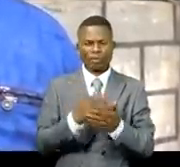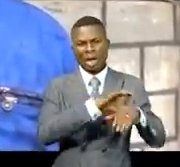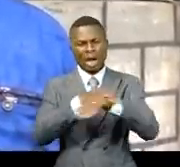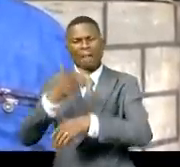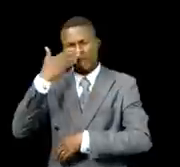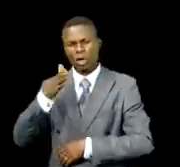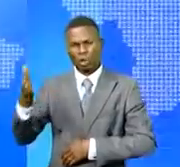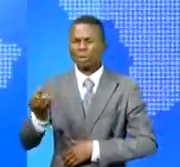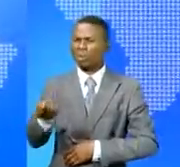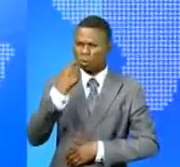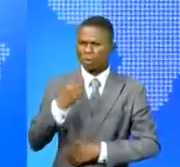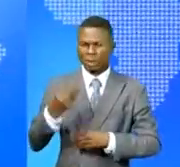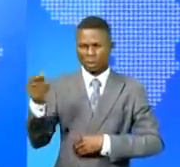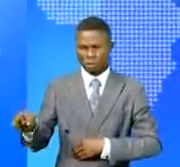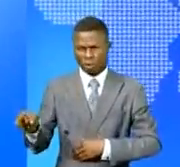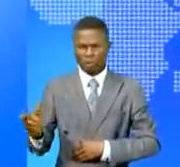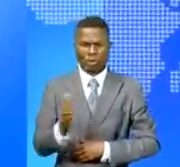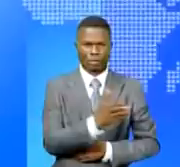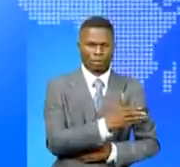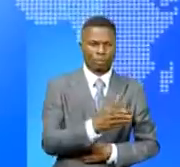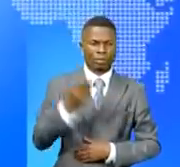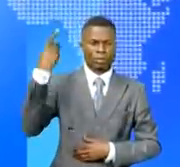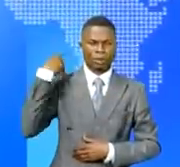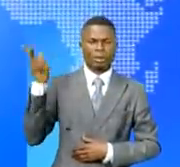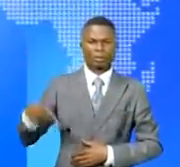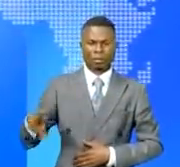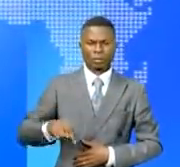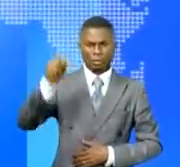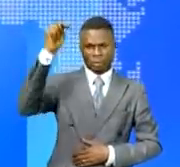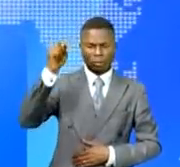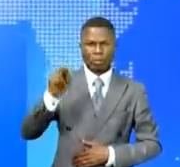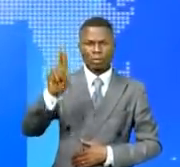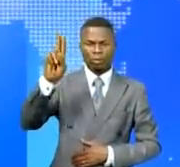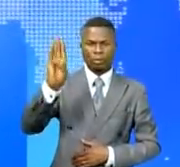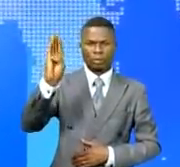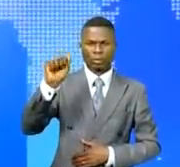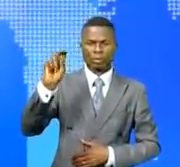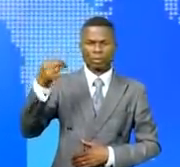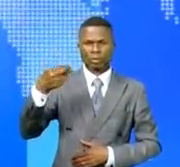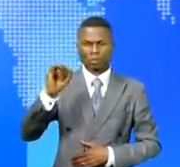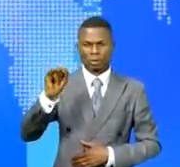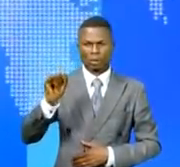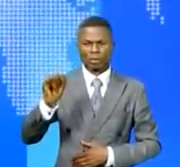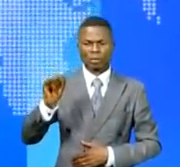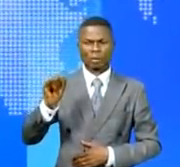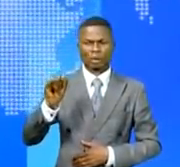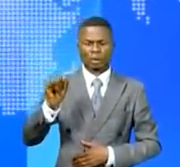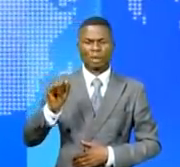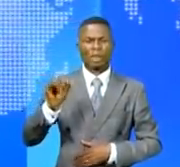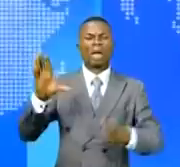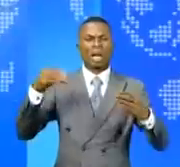pour qu'il soit soigné. Les députés provinciaux du Nord Ubangi viennent de réaffirmer leur